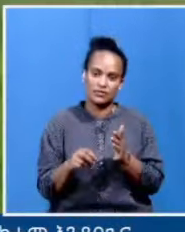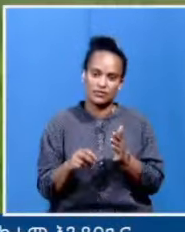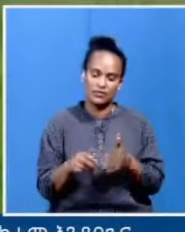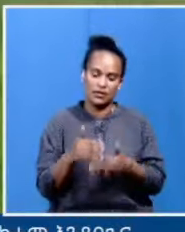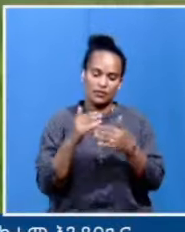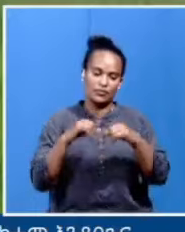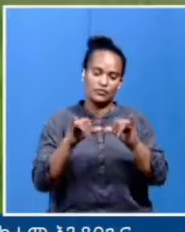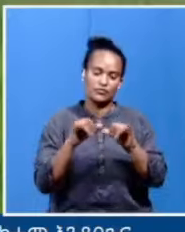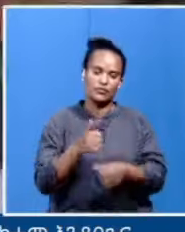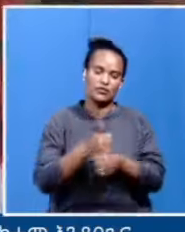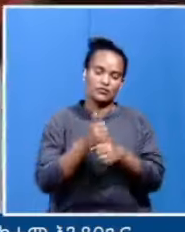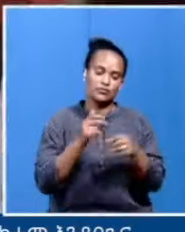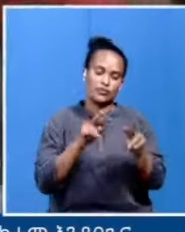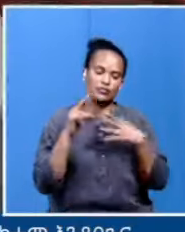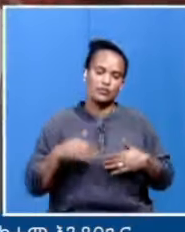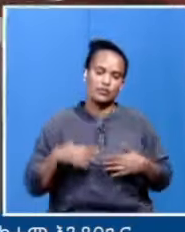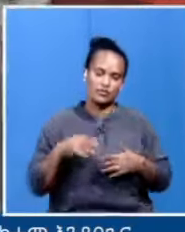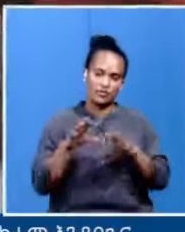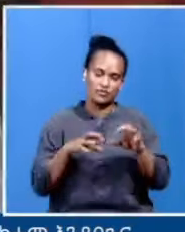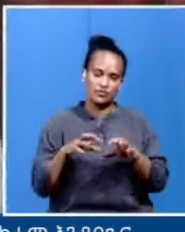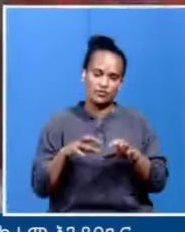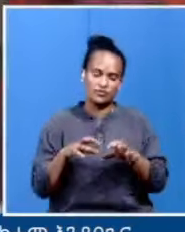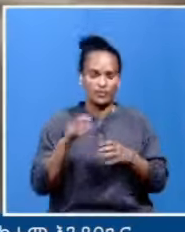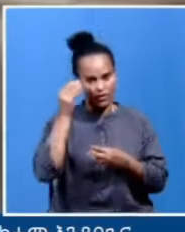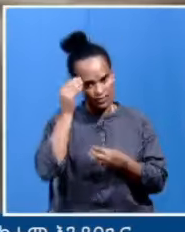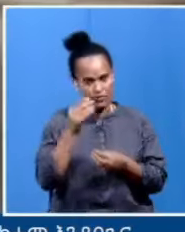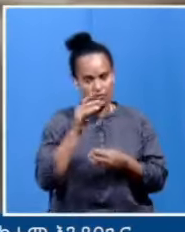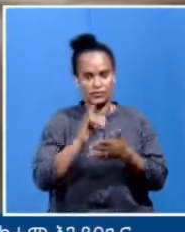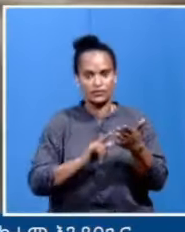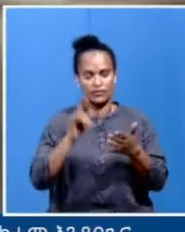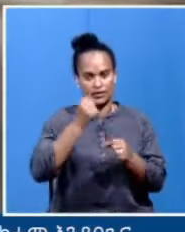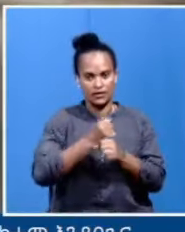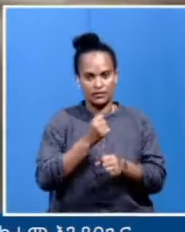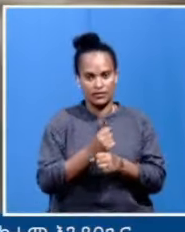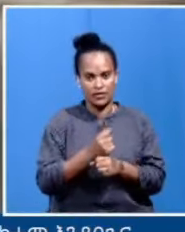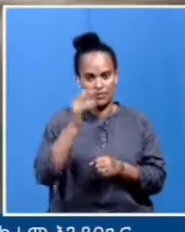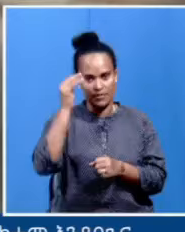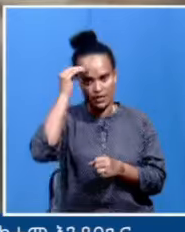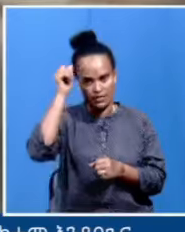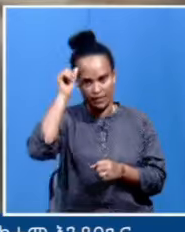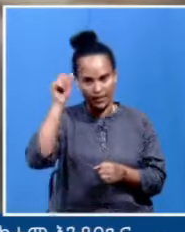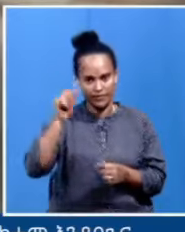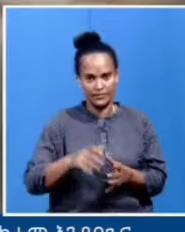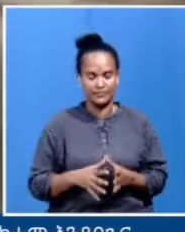ዓቂቦም ንክቕፅሉ ድጋፍ ዝምልከቶም ኣካላት ከምዘይፍለዮም ሓቢሮም ከም ፀብጻብ መሳርሕትና መለስ ኣባል እዩ።